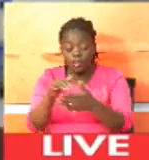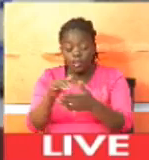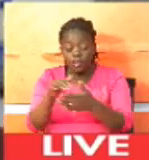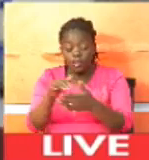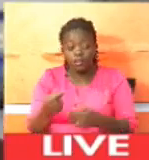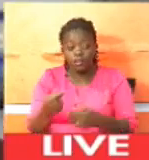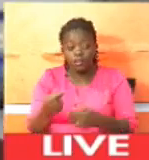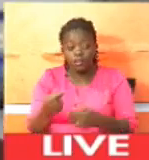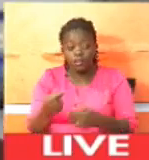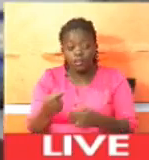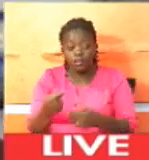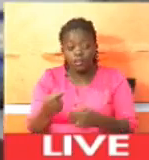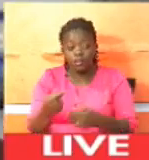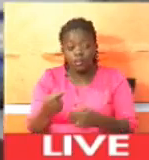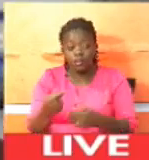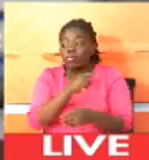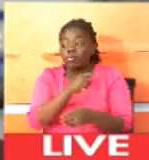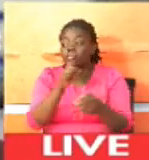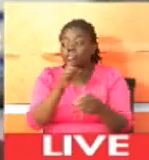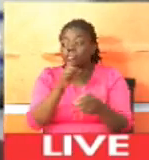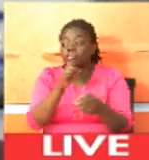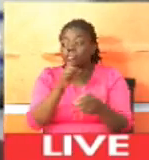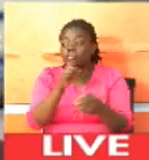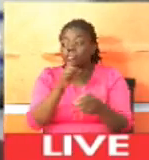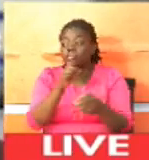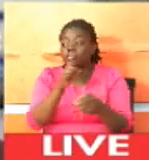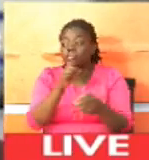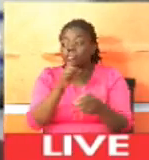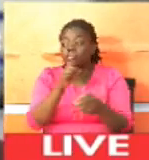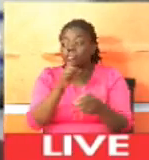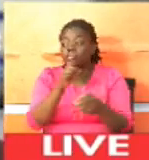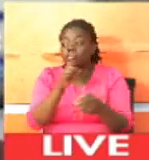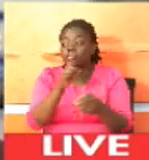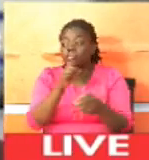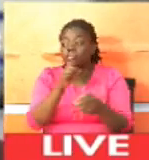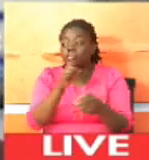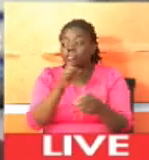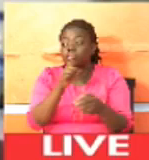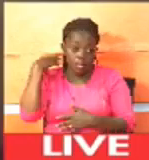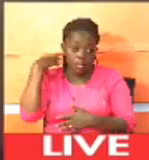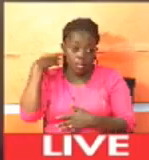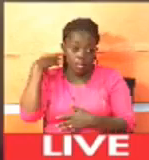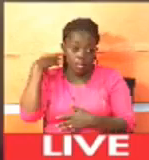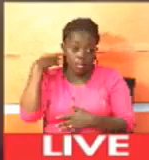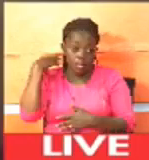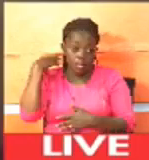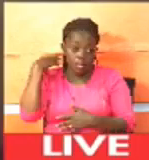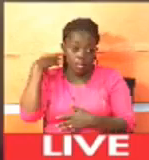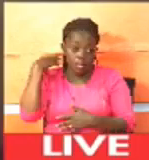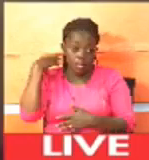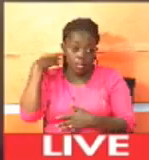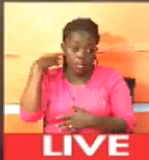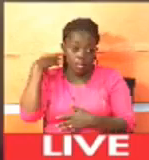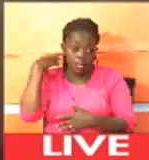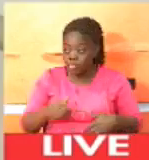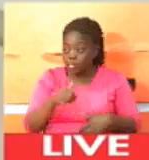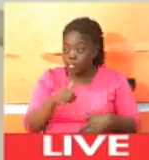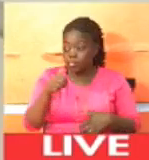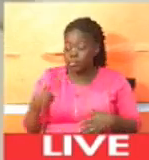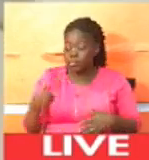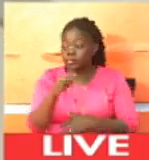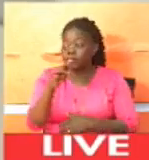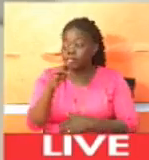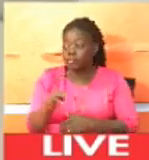gwe tusanze mu ddwaliro ng'afuna obujjanjabi yafunye ebisago eby'amaanyi ku mugongo, ku lubuto ne ku bitundu by'omubiri ebirala. Ssentebe